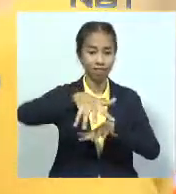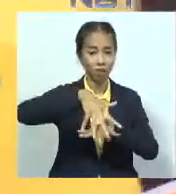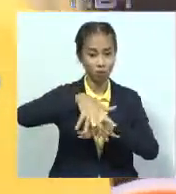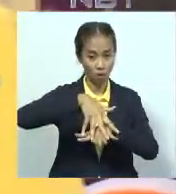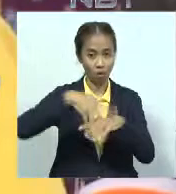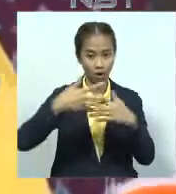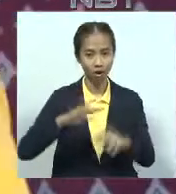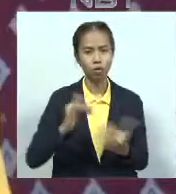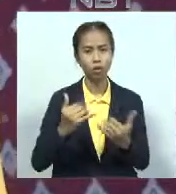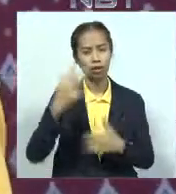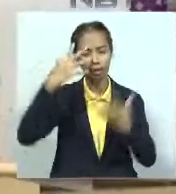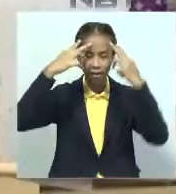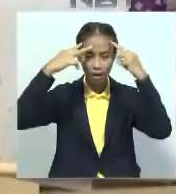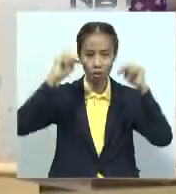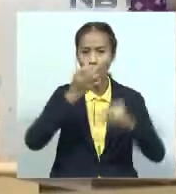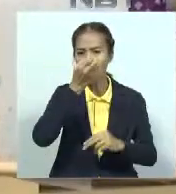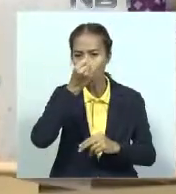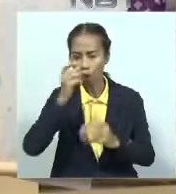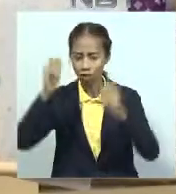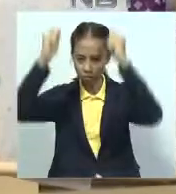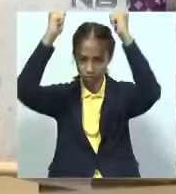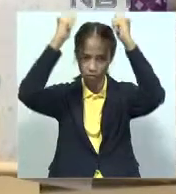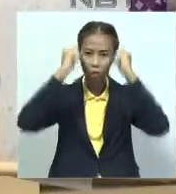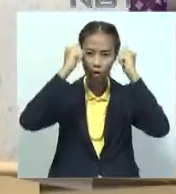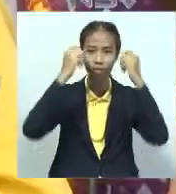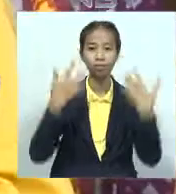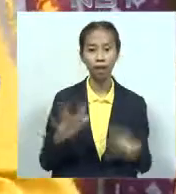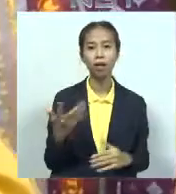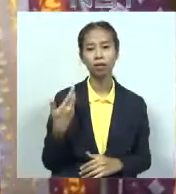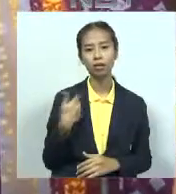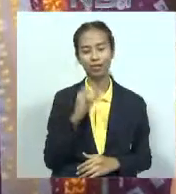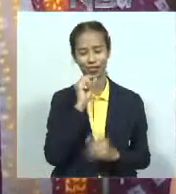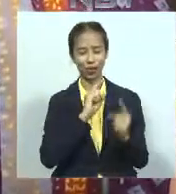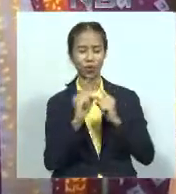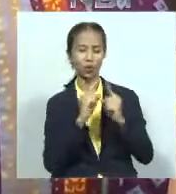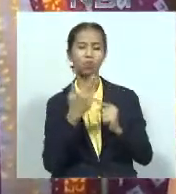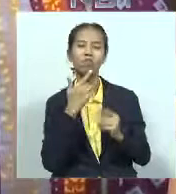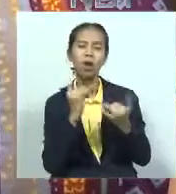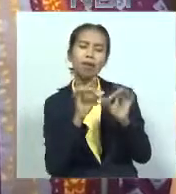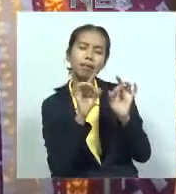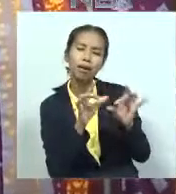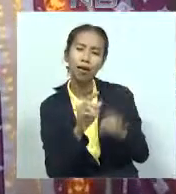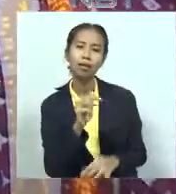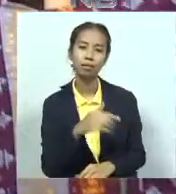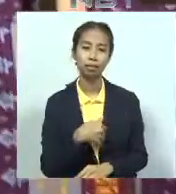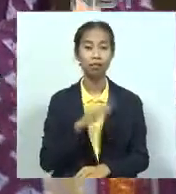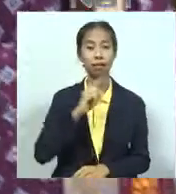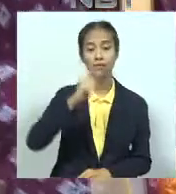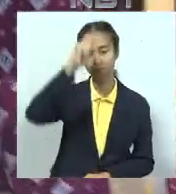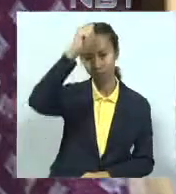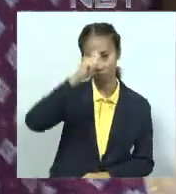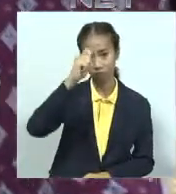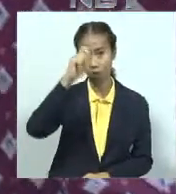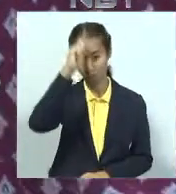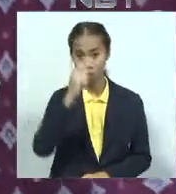องสวมหมวกของศูนย์ศิลปาชีพผู้สื่อข่าวจึงได้มีการแซวนะคะถามท่านนายกรัฐมนตรีว่าจะสวมหมวก2ใบ